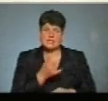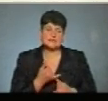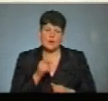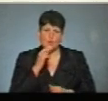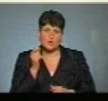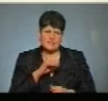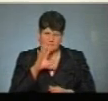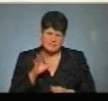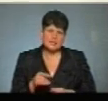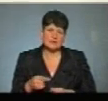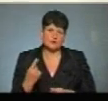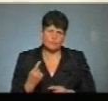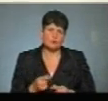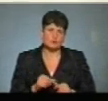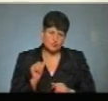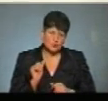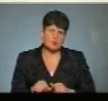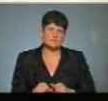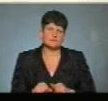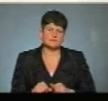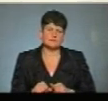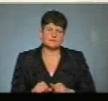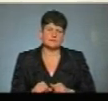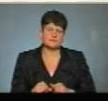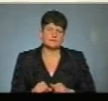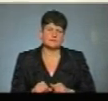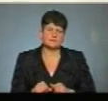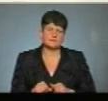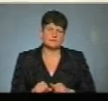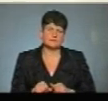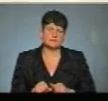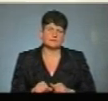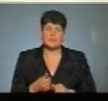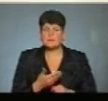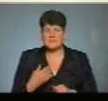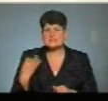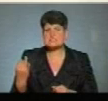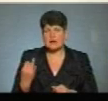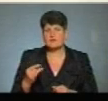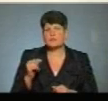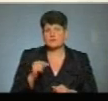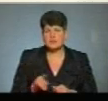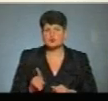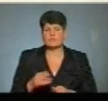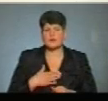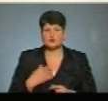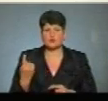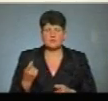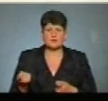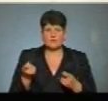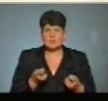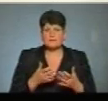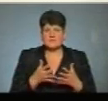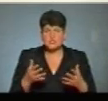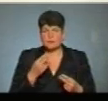– важкий час, так, для України і взагалі для Тернопільської області в особистості, то ми зацікавлені в те, щоб в